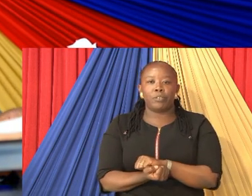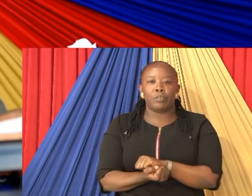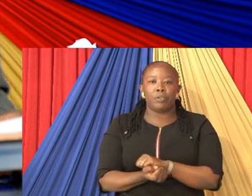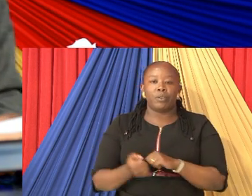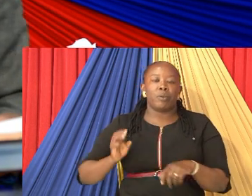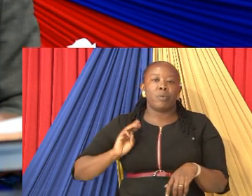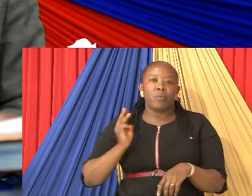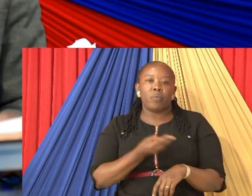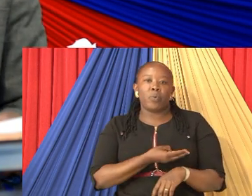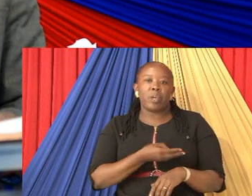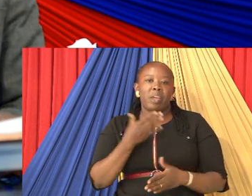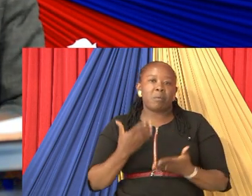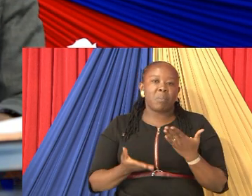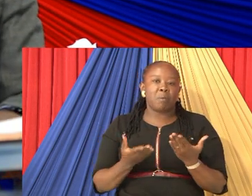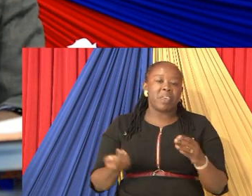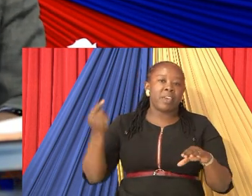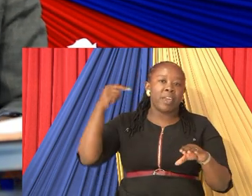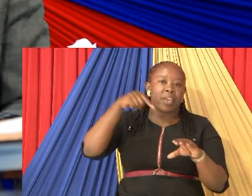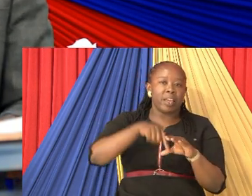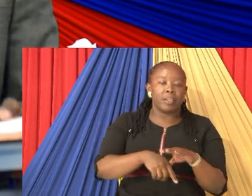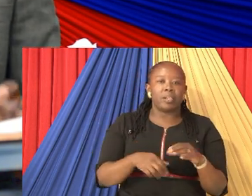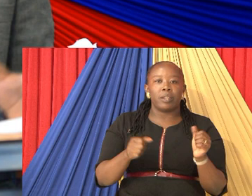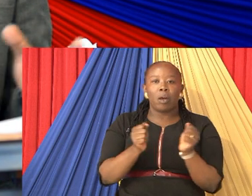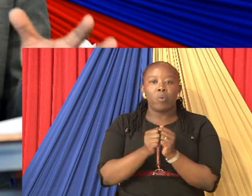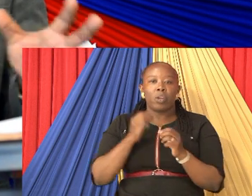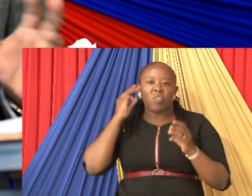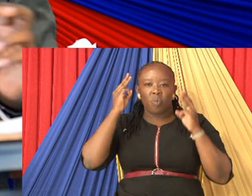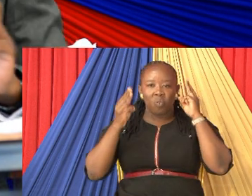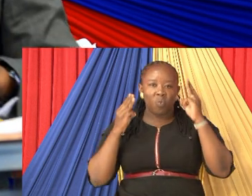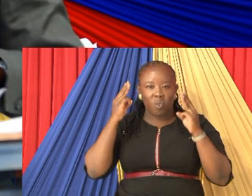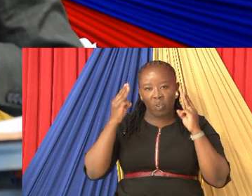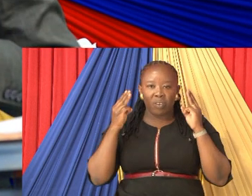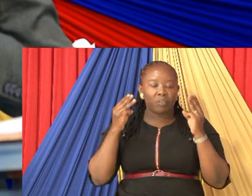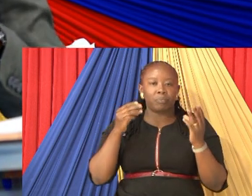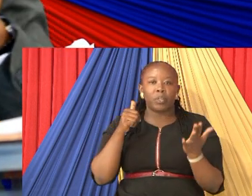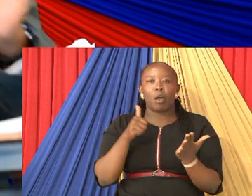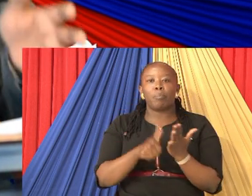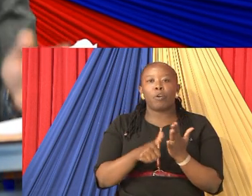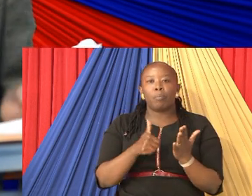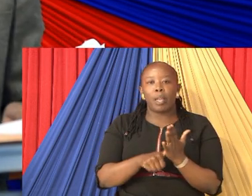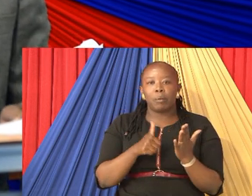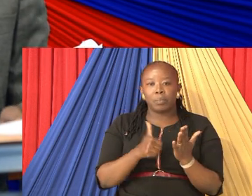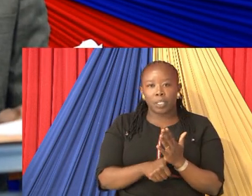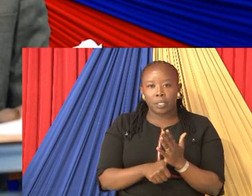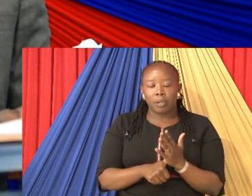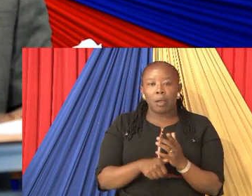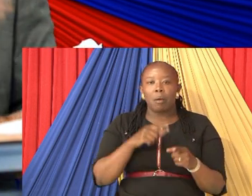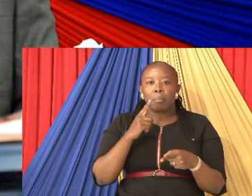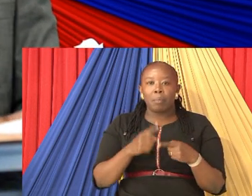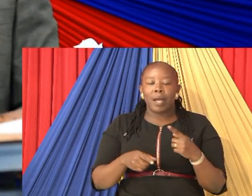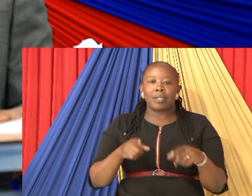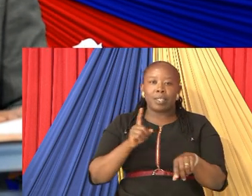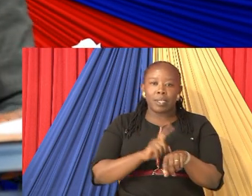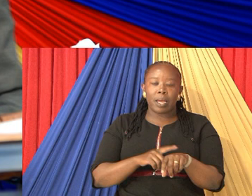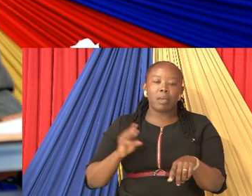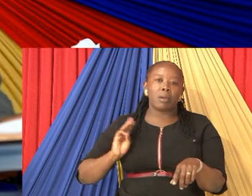tunaingia tukiwa na mashaka katika mioyo yetu. Lakini Mungu tunapo ingia mbele zake, maisha